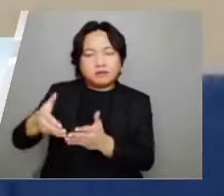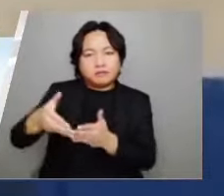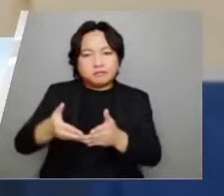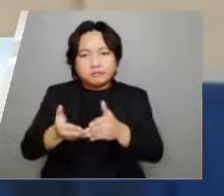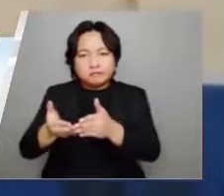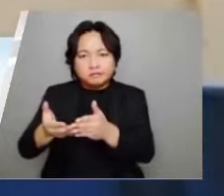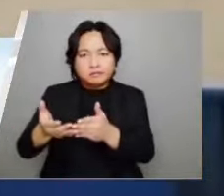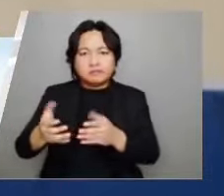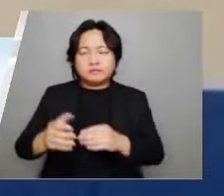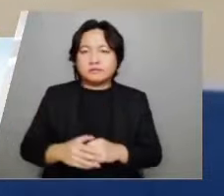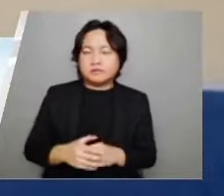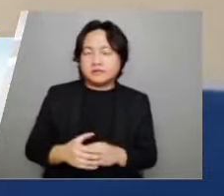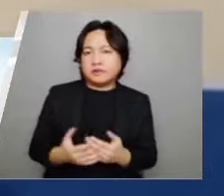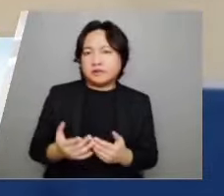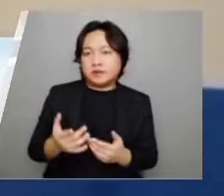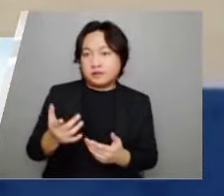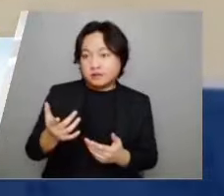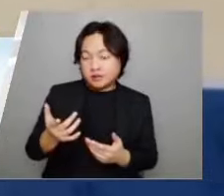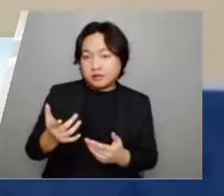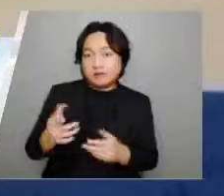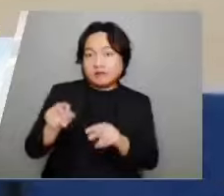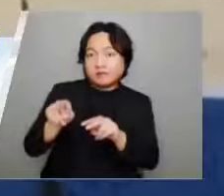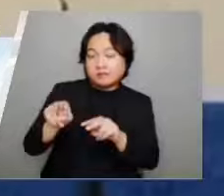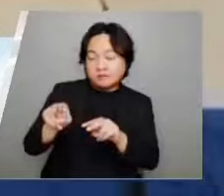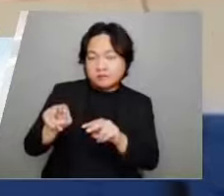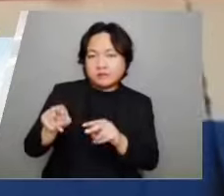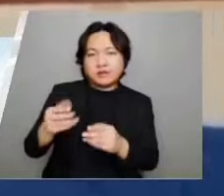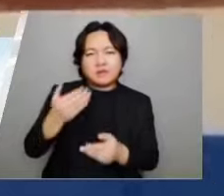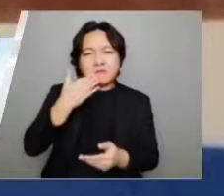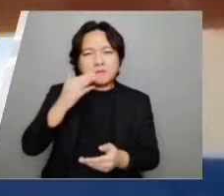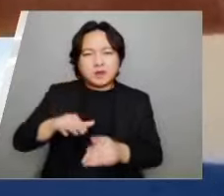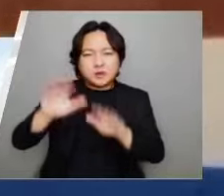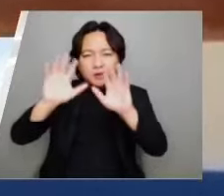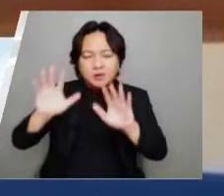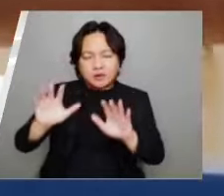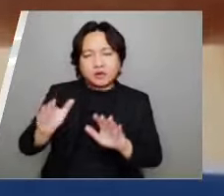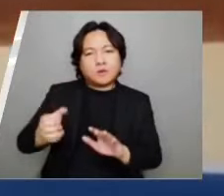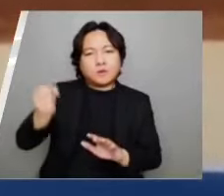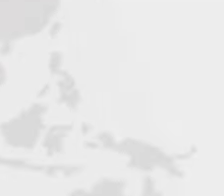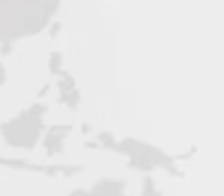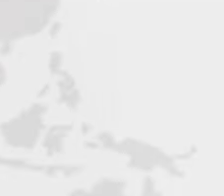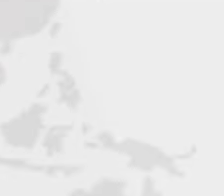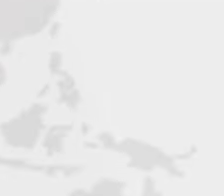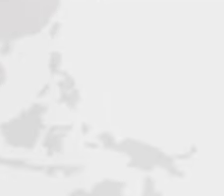dahil sa sama ng panahon. Nakabantay ang Coast Guard para matiyak na ligtas sa pantalan ang Roro.